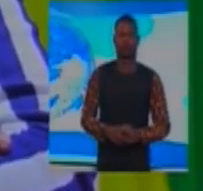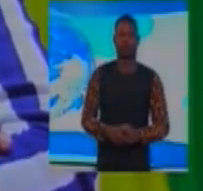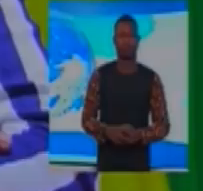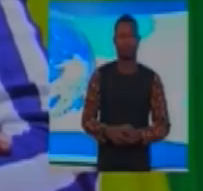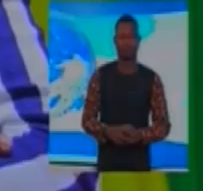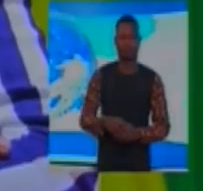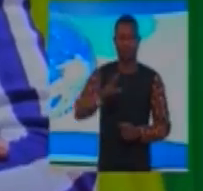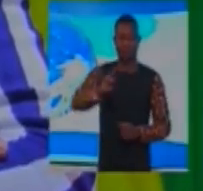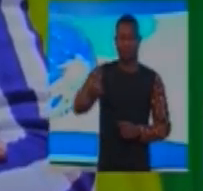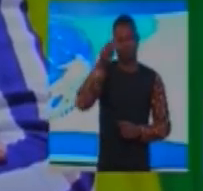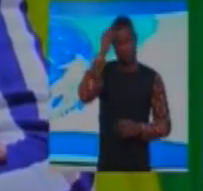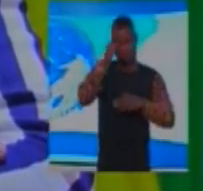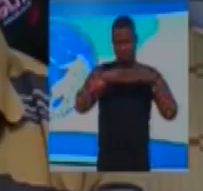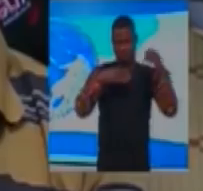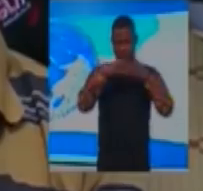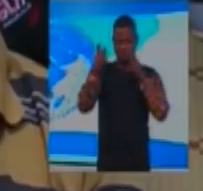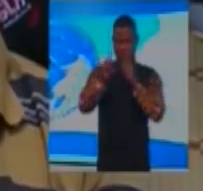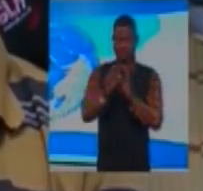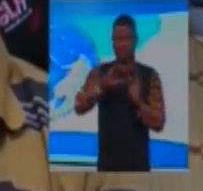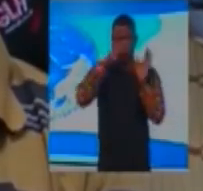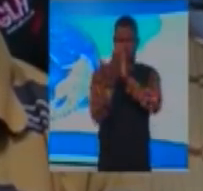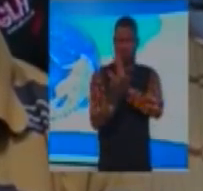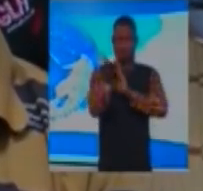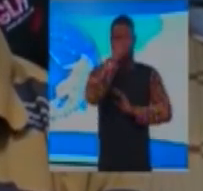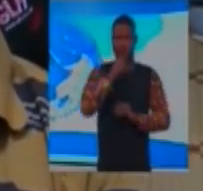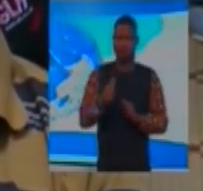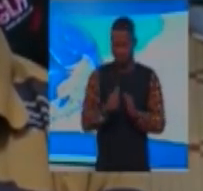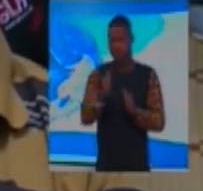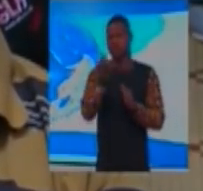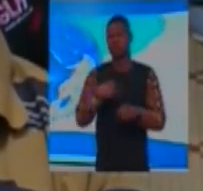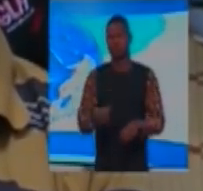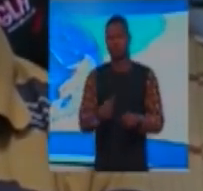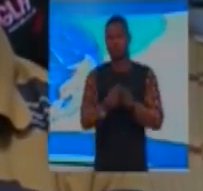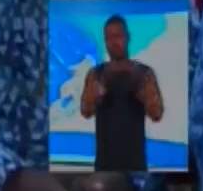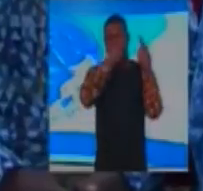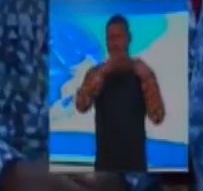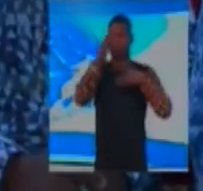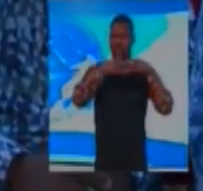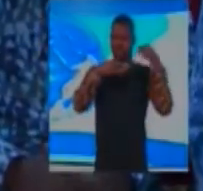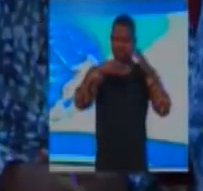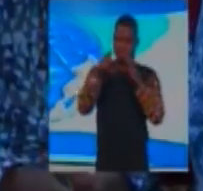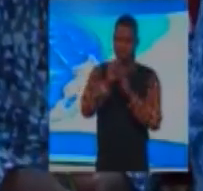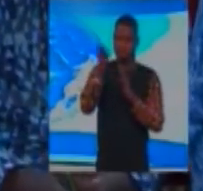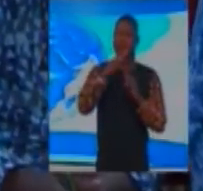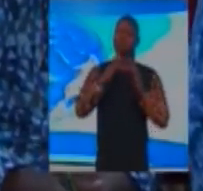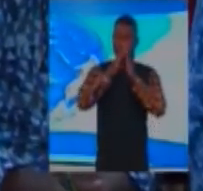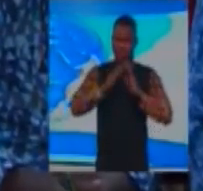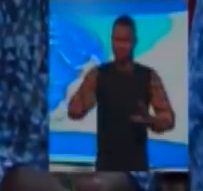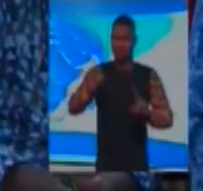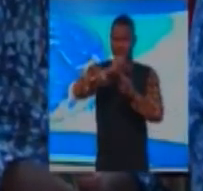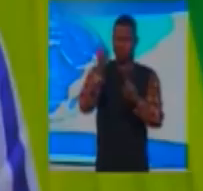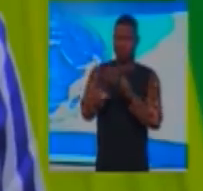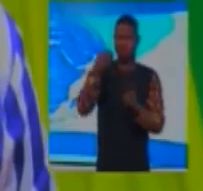Le ministre de l'Urbanisme et de l'Habitat, face aux acteurs concernés dans la construction de logements sociaux à